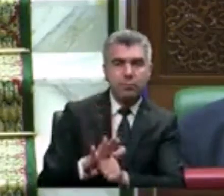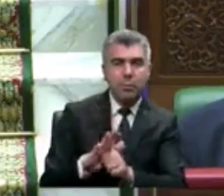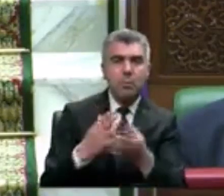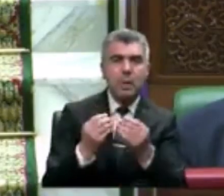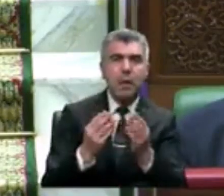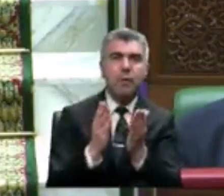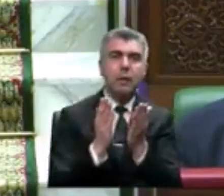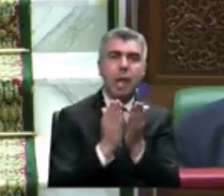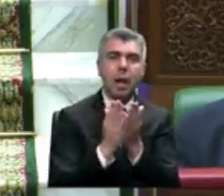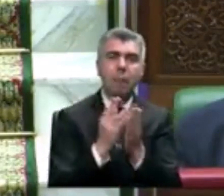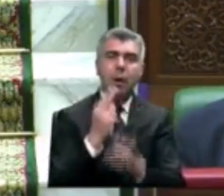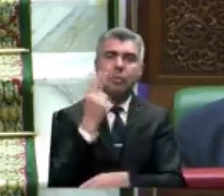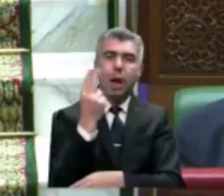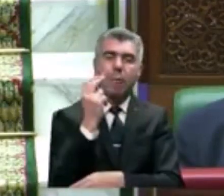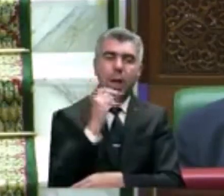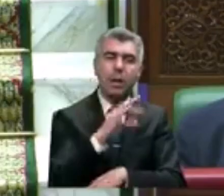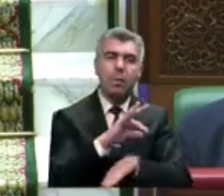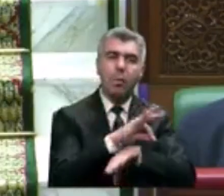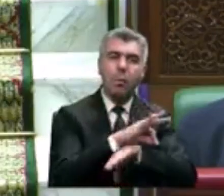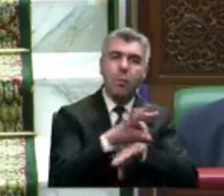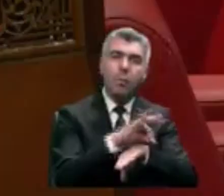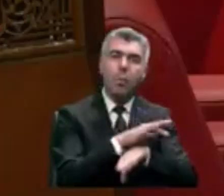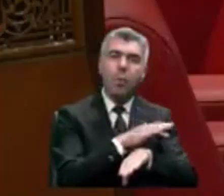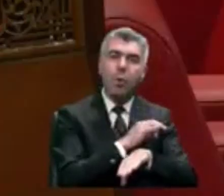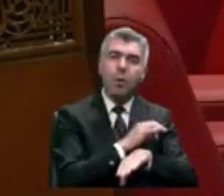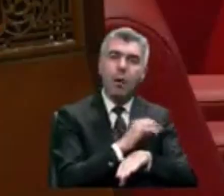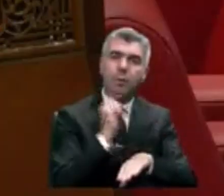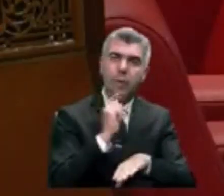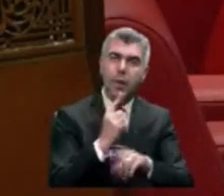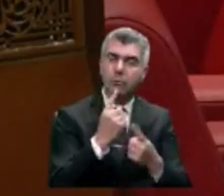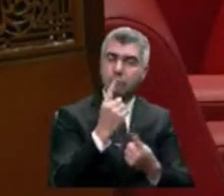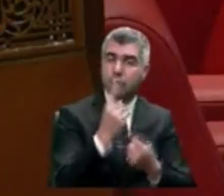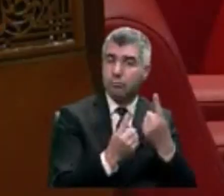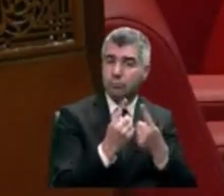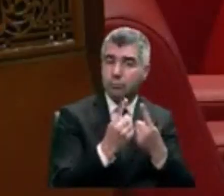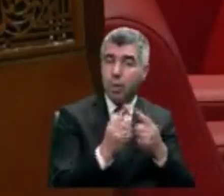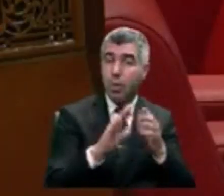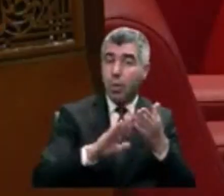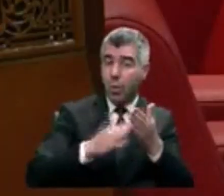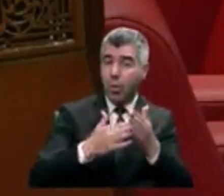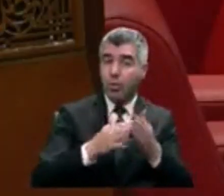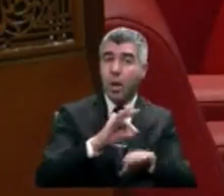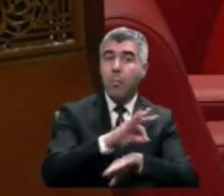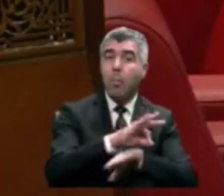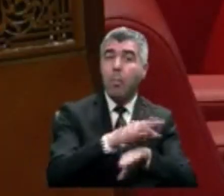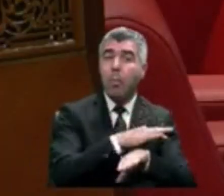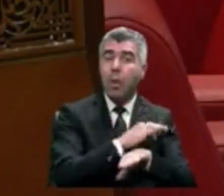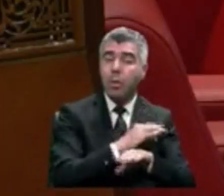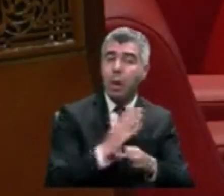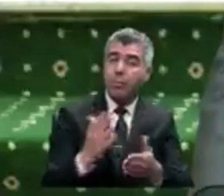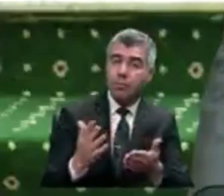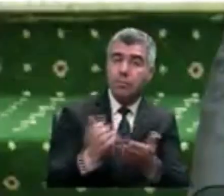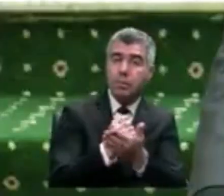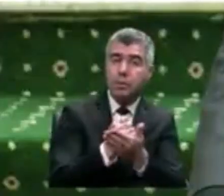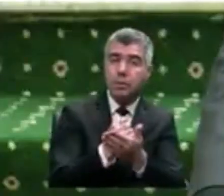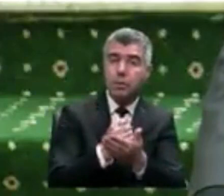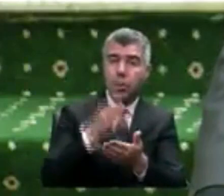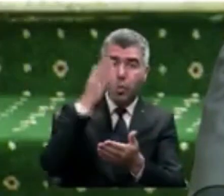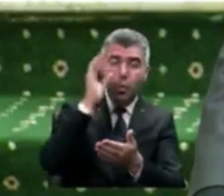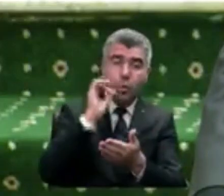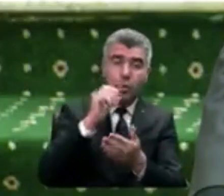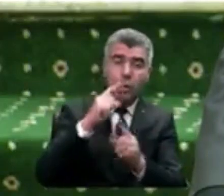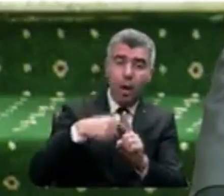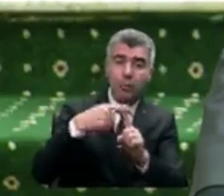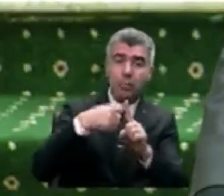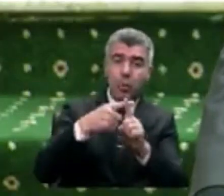اخرى وموظفين من هذا السك ارات غير مقنعه لديهم فليس كل الموظفين يتحصلون على شهاده دكتوراه من اجل الترقيه